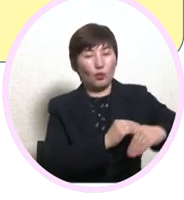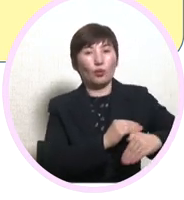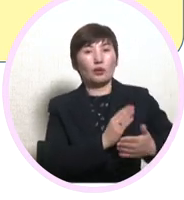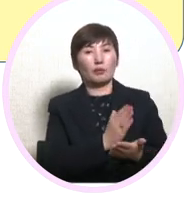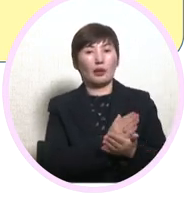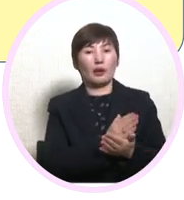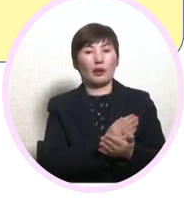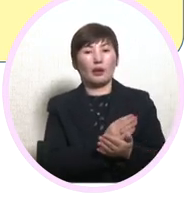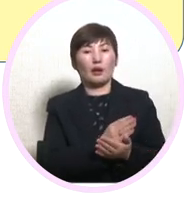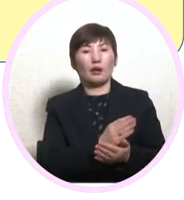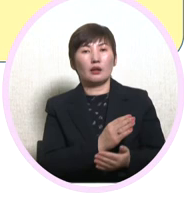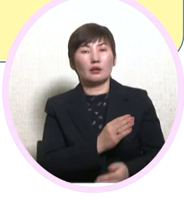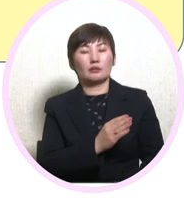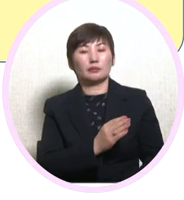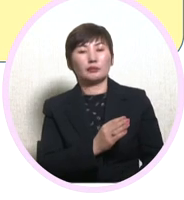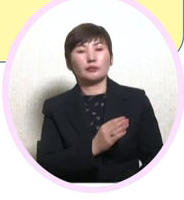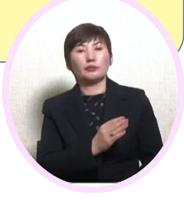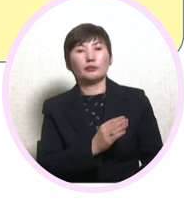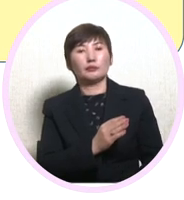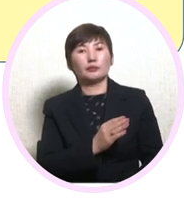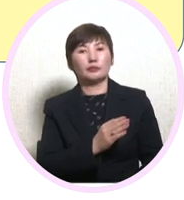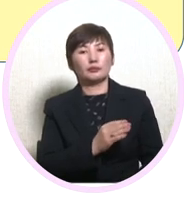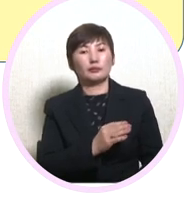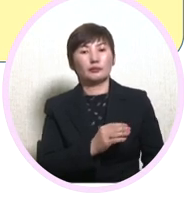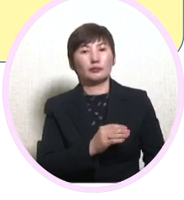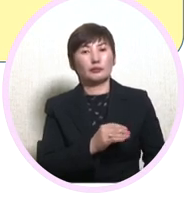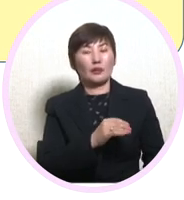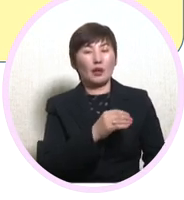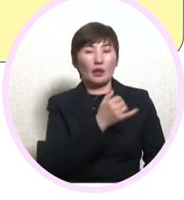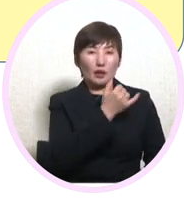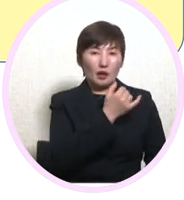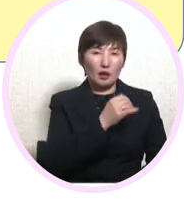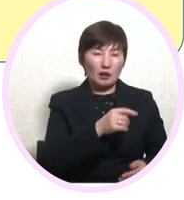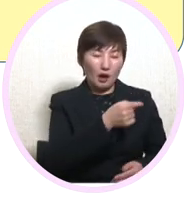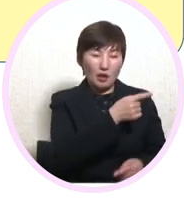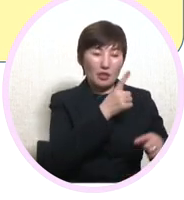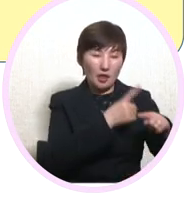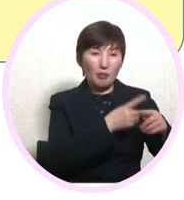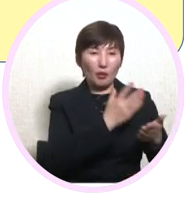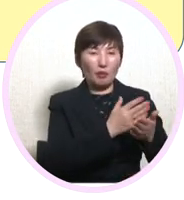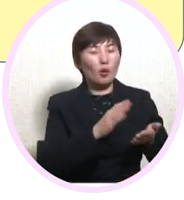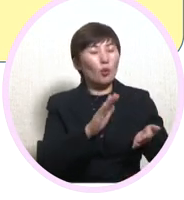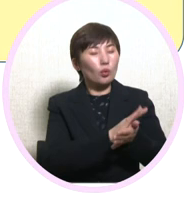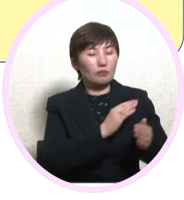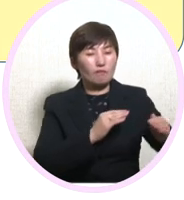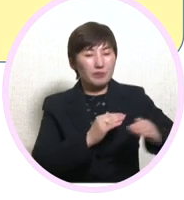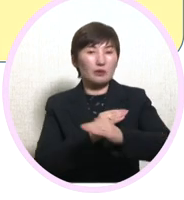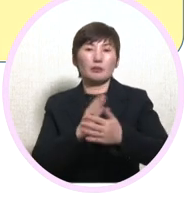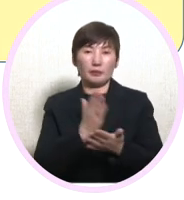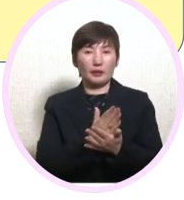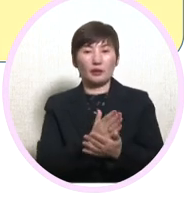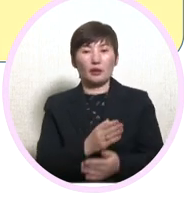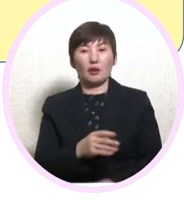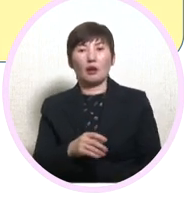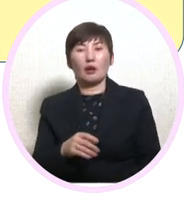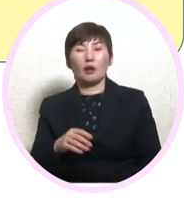нь эерэг, налалт нь эерэг бол хурдтал нь налалт нь эерэг байх юм бол хурдны өсөлтийг заадаг юм байна. За